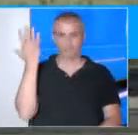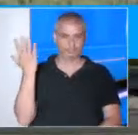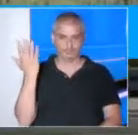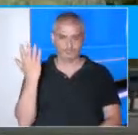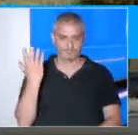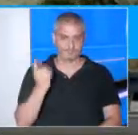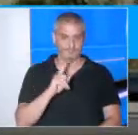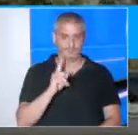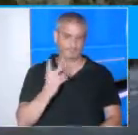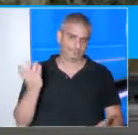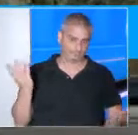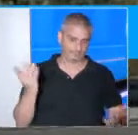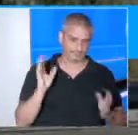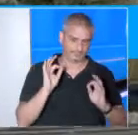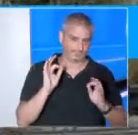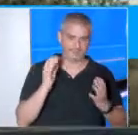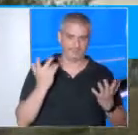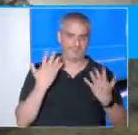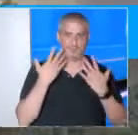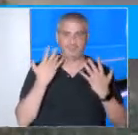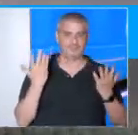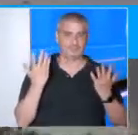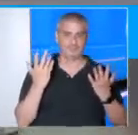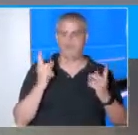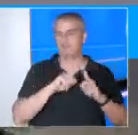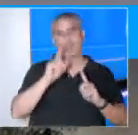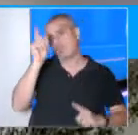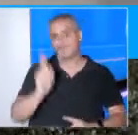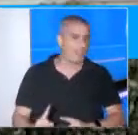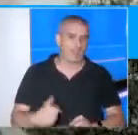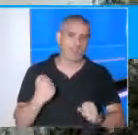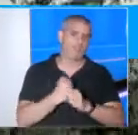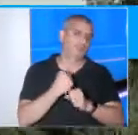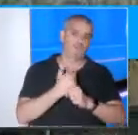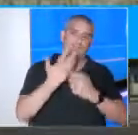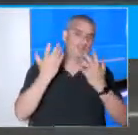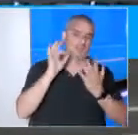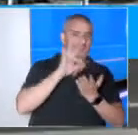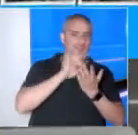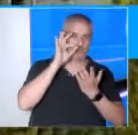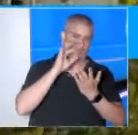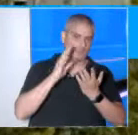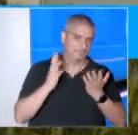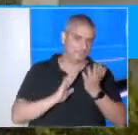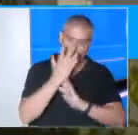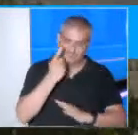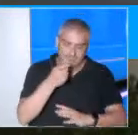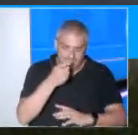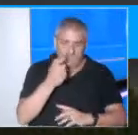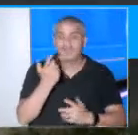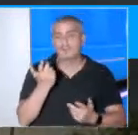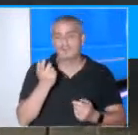לא, זה אנחנו לא במזג אוויר חורפי שייתכן שזה ברק, פגע באיזושהי נקודה והציץ את זה. זה